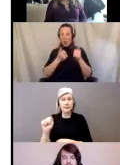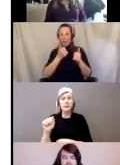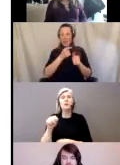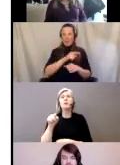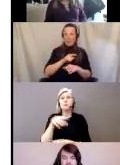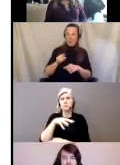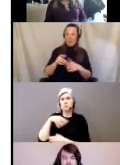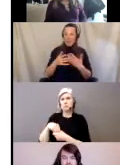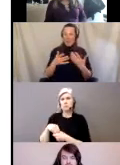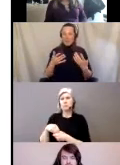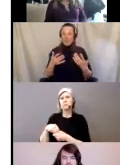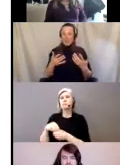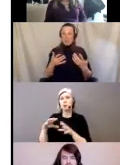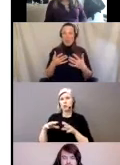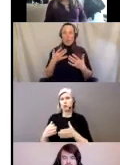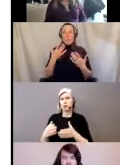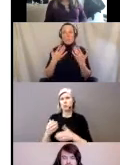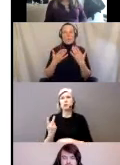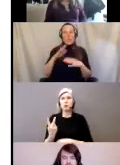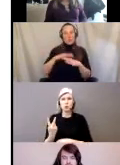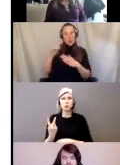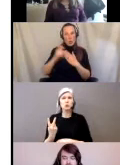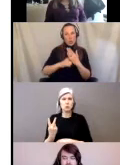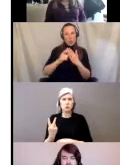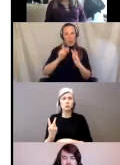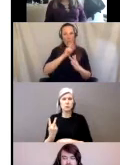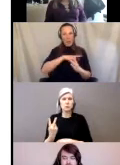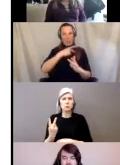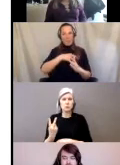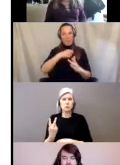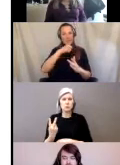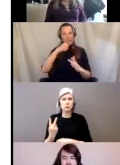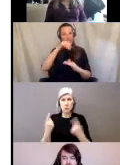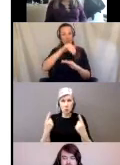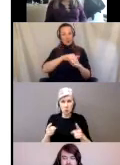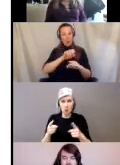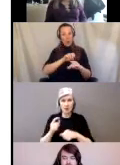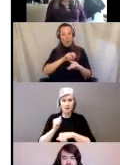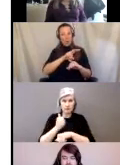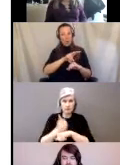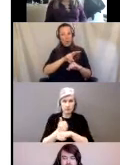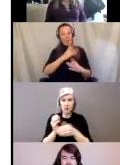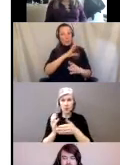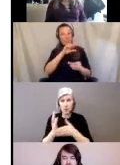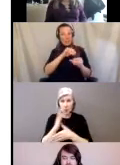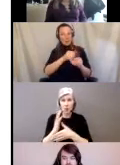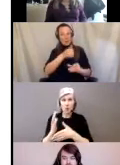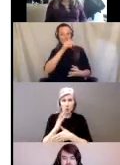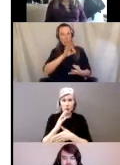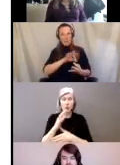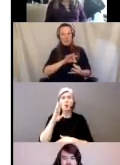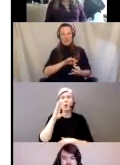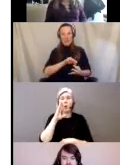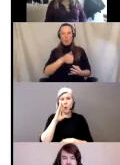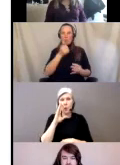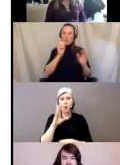être possiblement dans le document que la province a relâché hier soir, que Megan a mentionné, où il donne plus